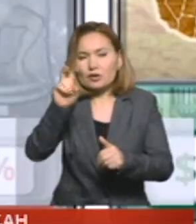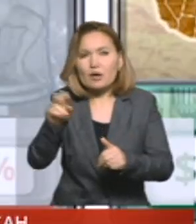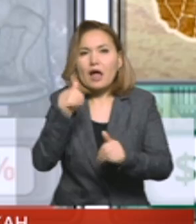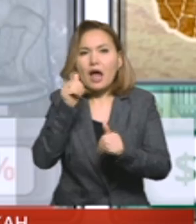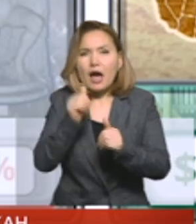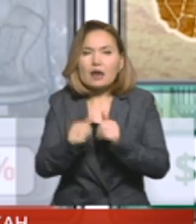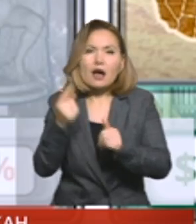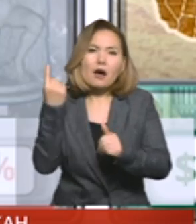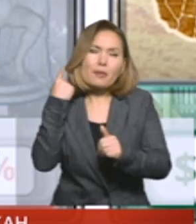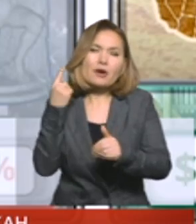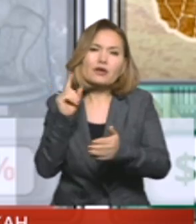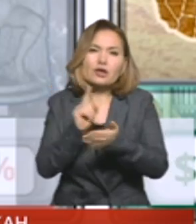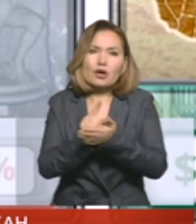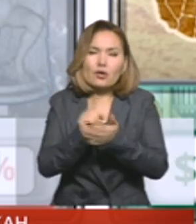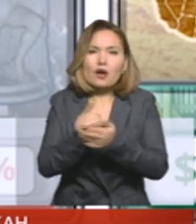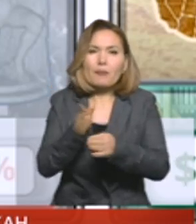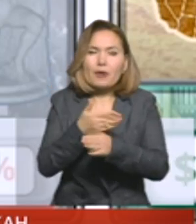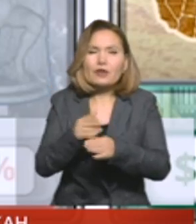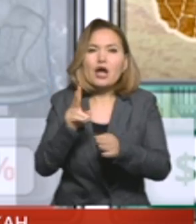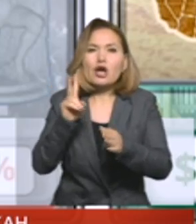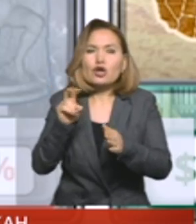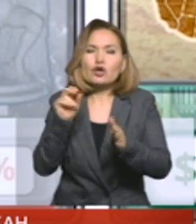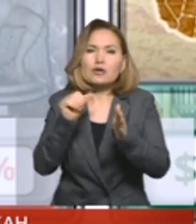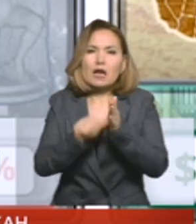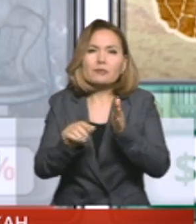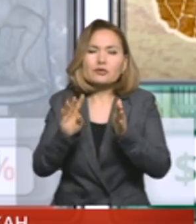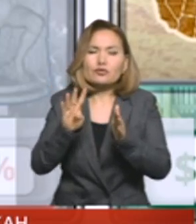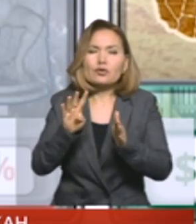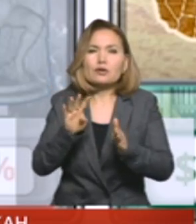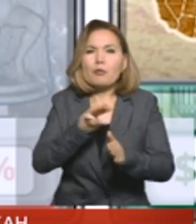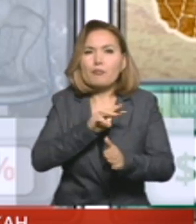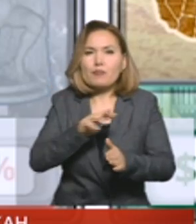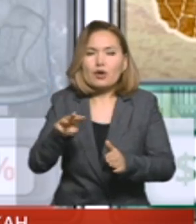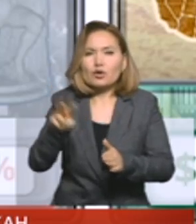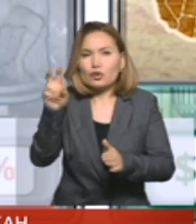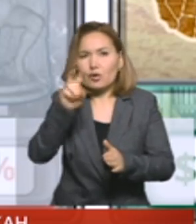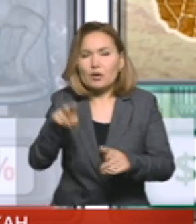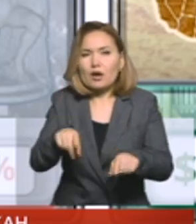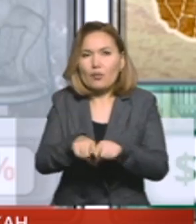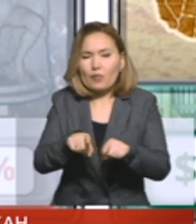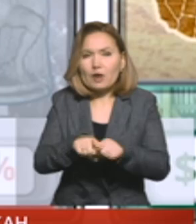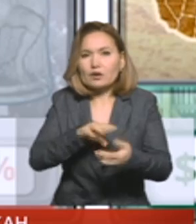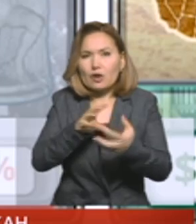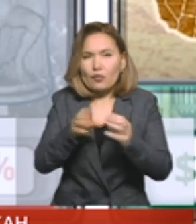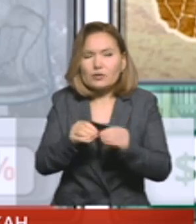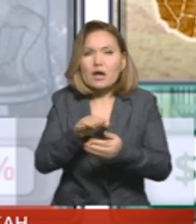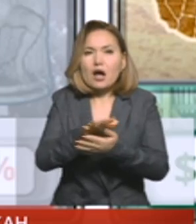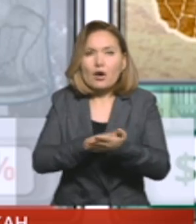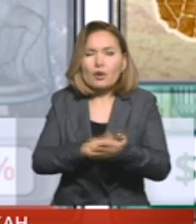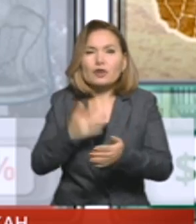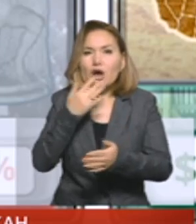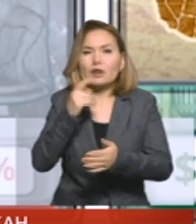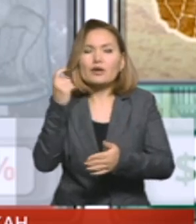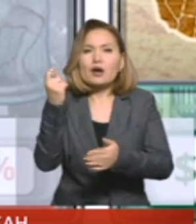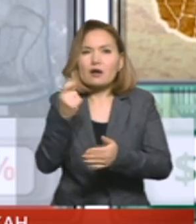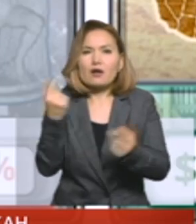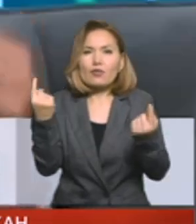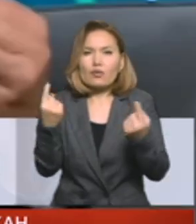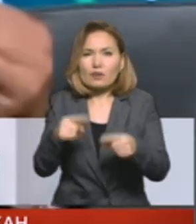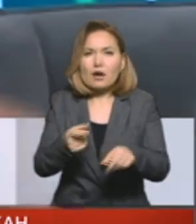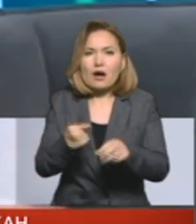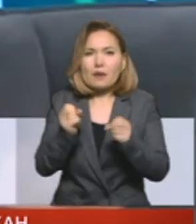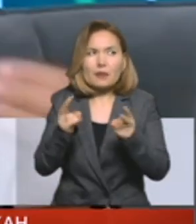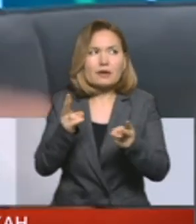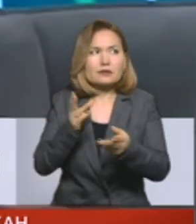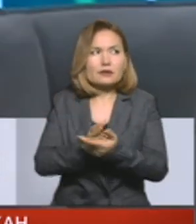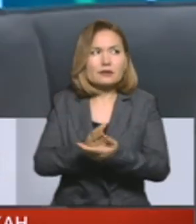әрбір салық төлеушіге бөлгенде 264 000 доллардан келеді. Мамандар бұндай тенденцияға тоқтау болмаса, ұлттық экономика тоқырайды деп отыр.